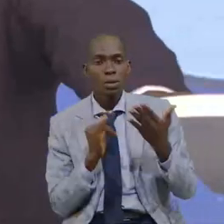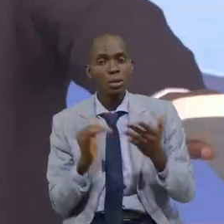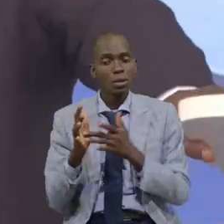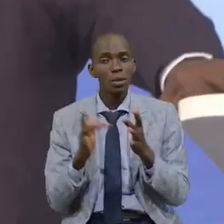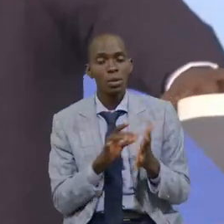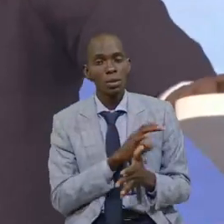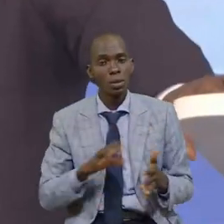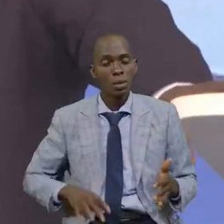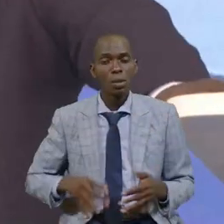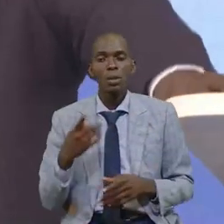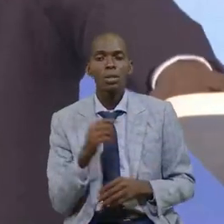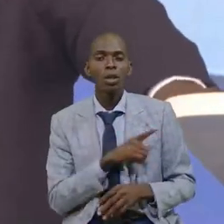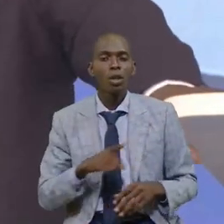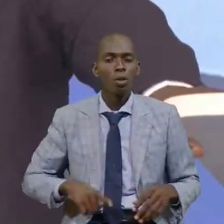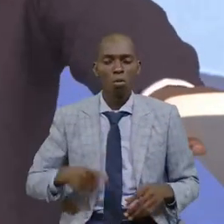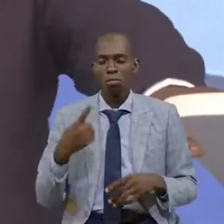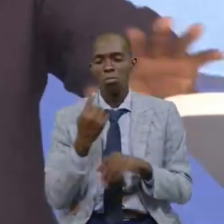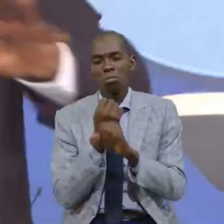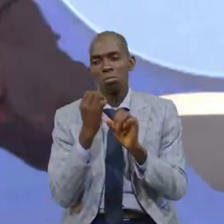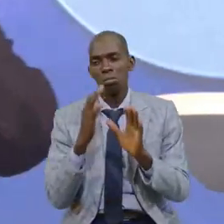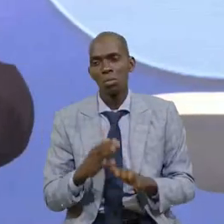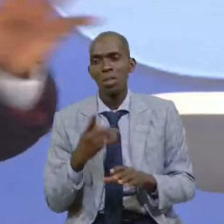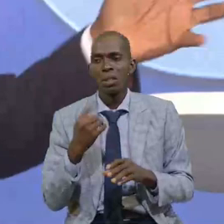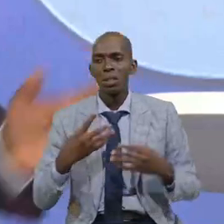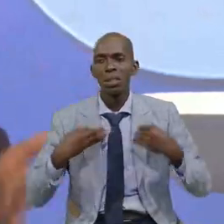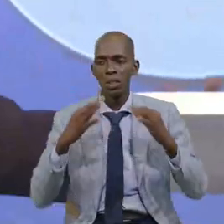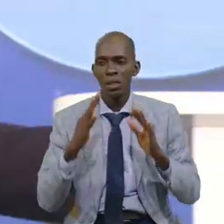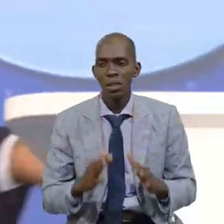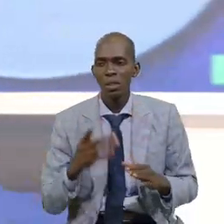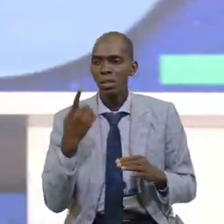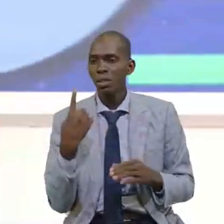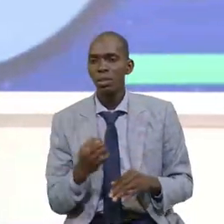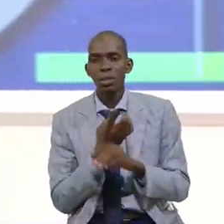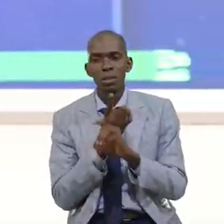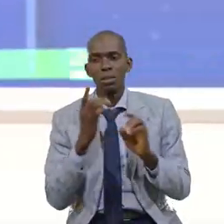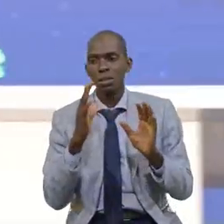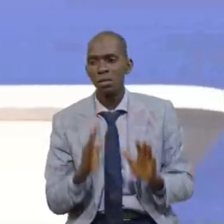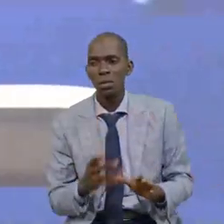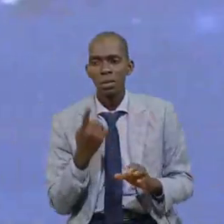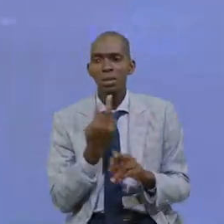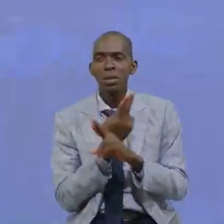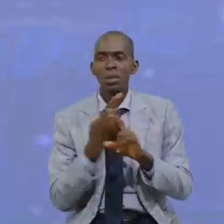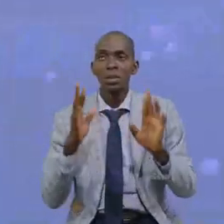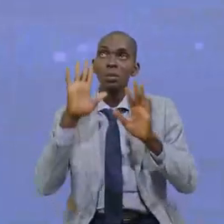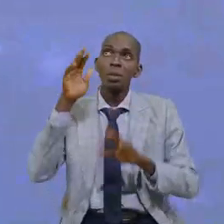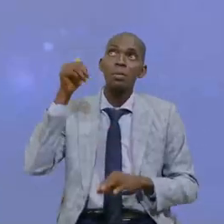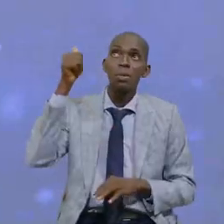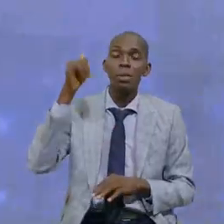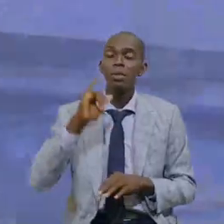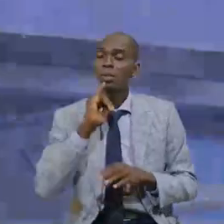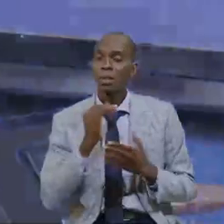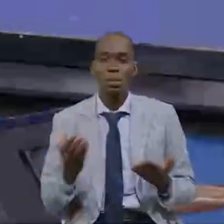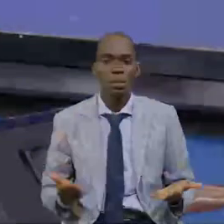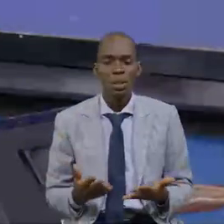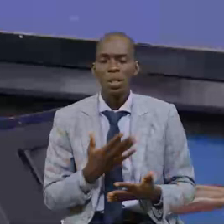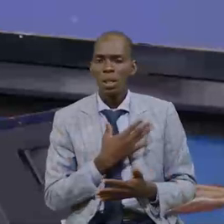là. Jésus-Christ, le Seigneur, le Sauveur, le Guérisseur, le Libérateur, le Rédempteur est là.